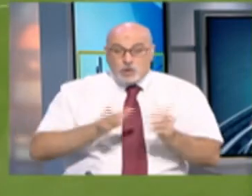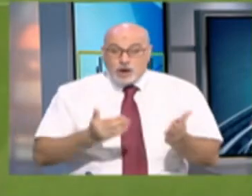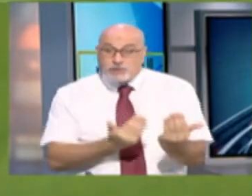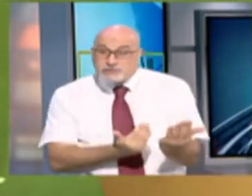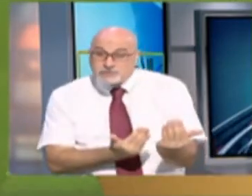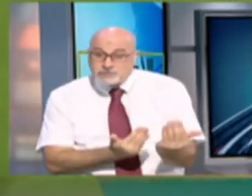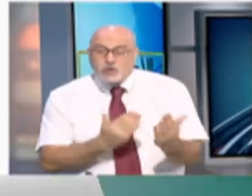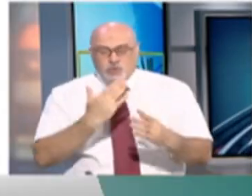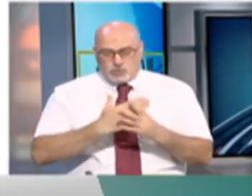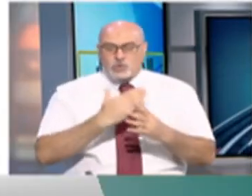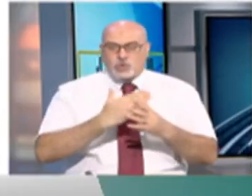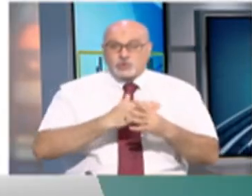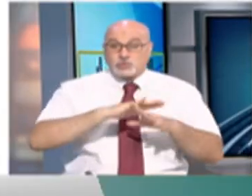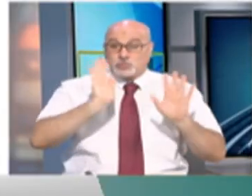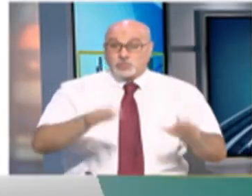لبطولات أكبر وأعرق.